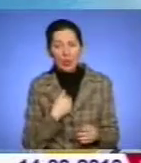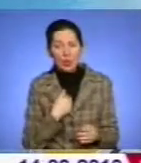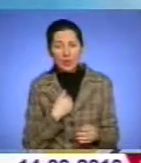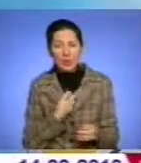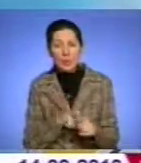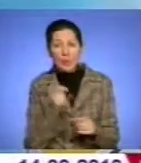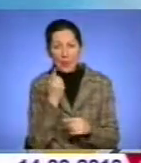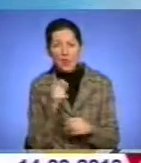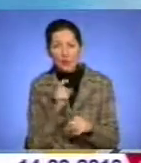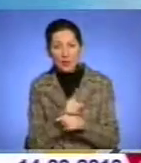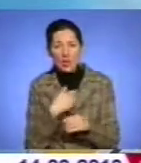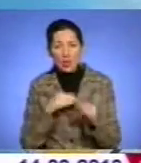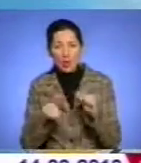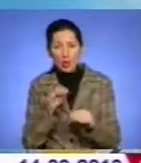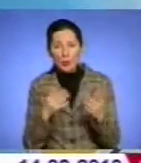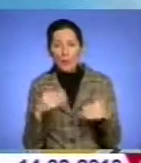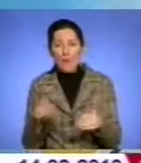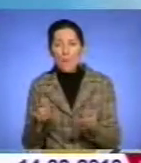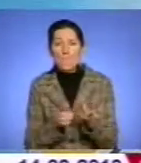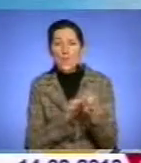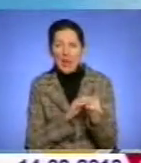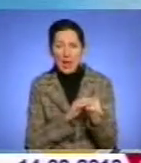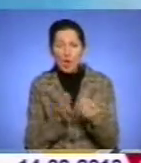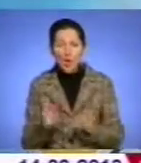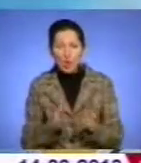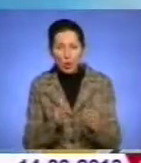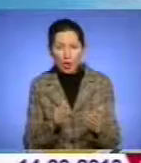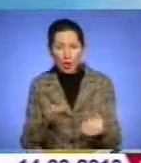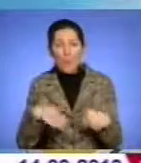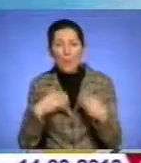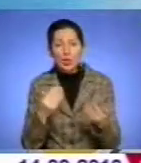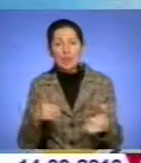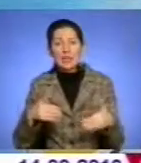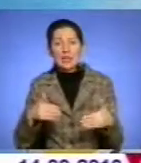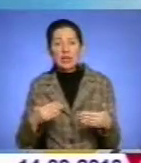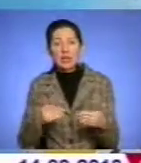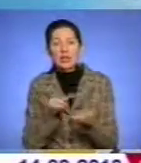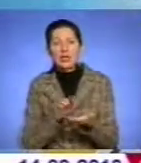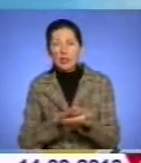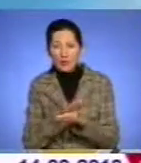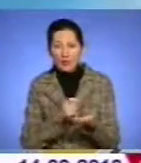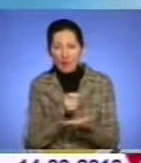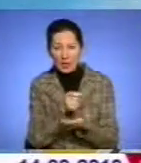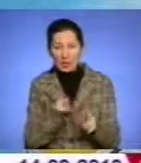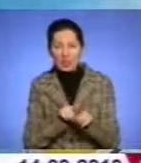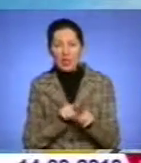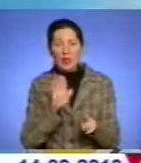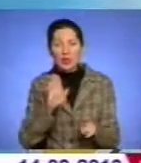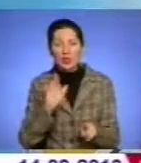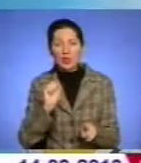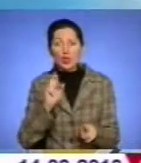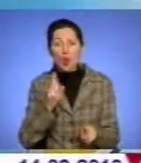туризму, ми розробили вже перелік доріг, де подали звернення, таке було до Валентина Антоновича Гуп'яна, де